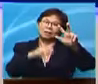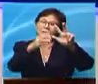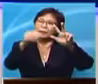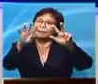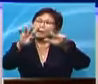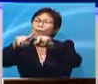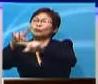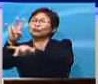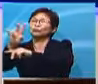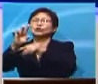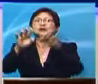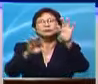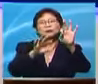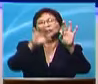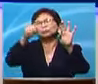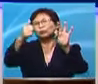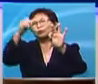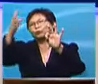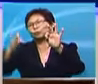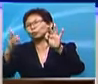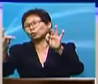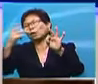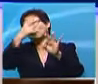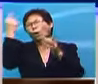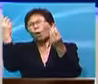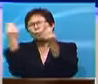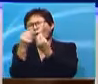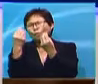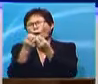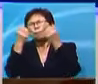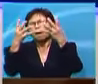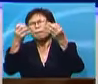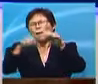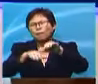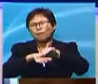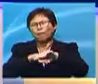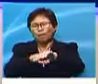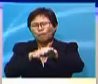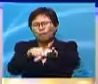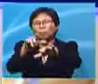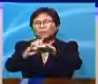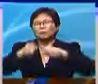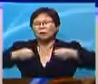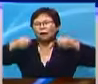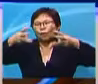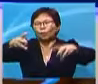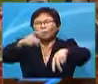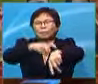9 dan 10 julai berikutan peningkatan jumlah kenderaan di lebuh Raya Pada masa